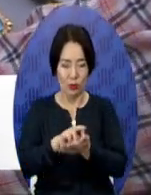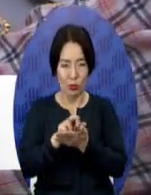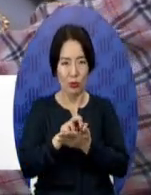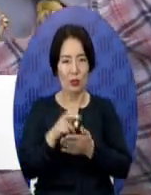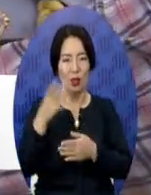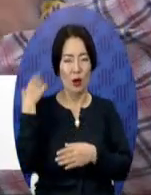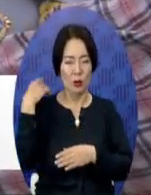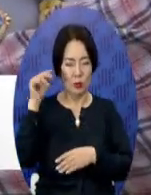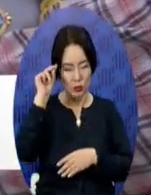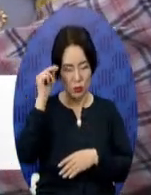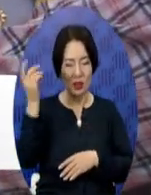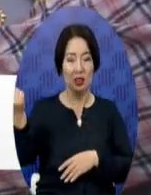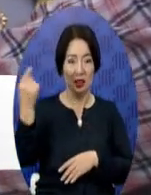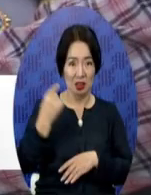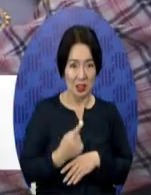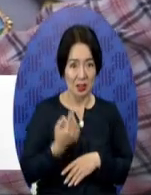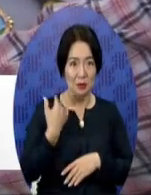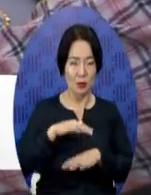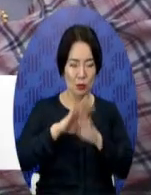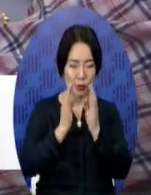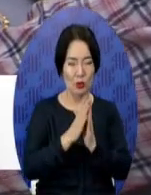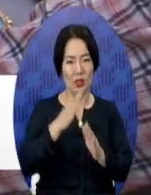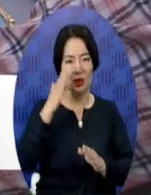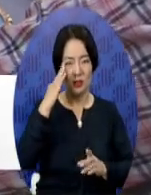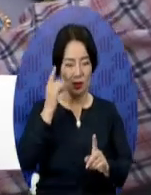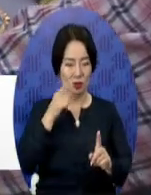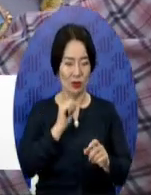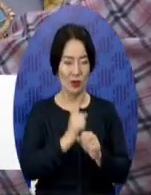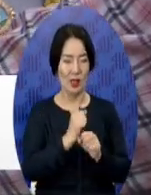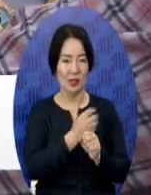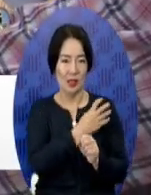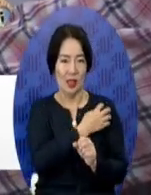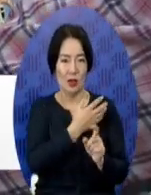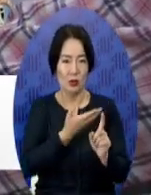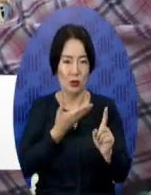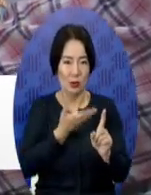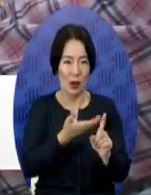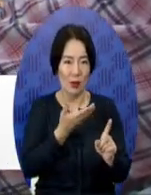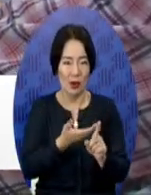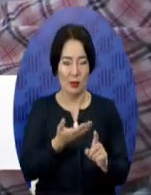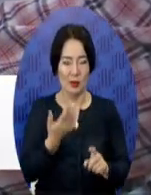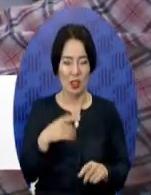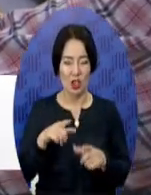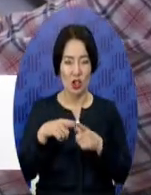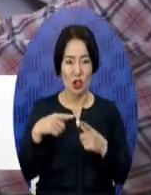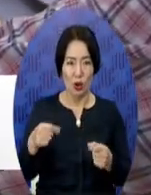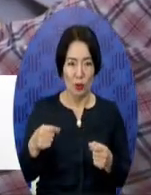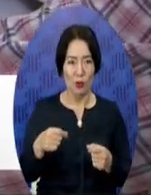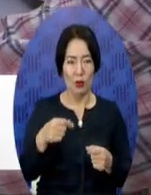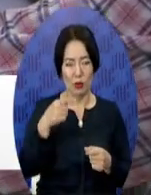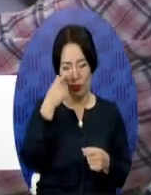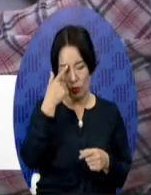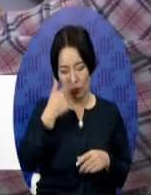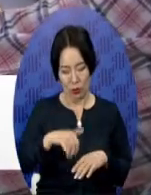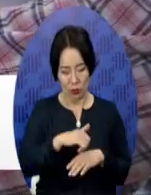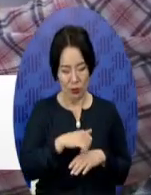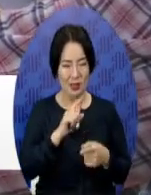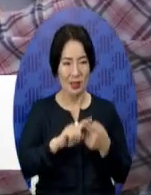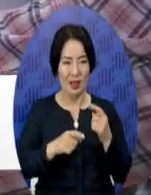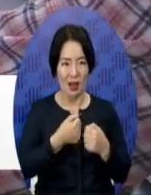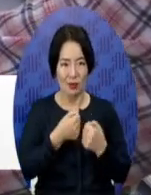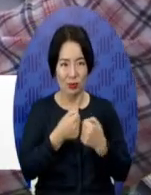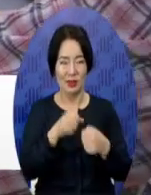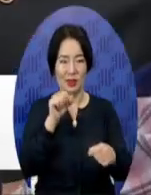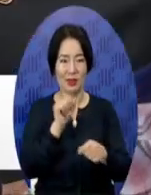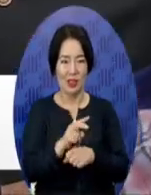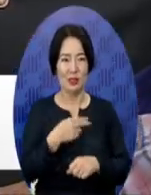уу яахгүй юу. Тэгээд бүх цэргүүдтэй нүүрэг даалгавар өгч Япон болоод их орны дайныг ялж